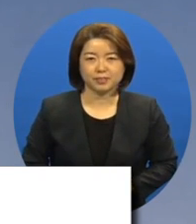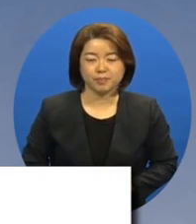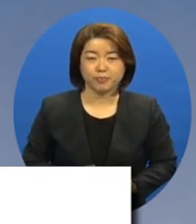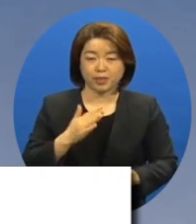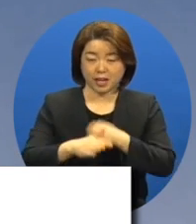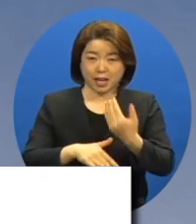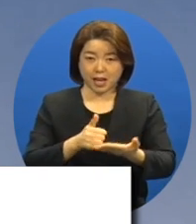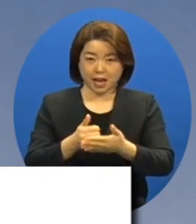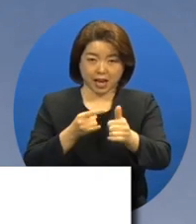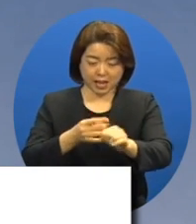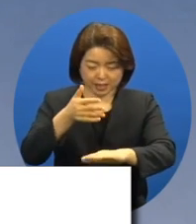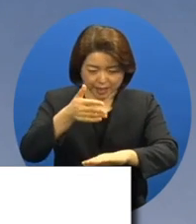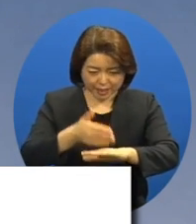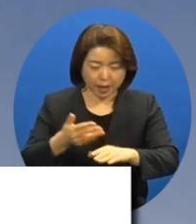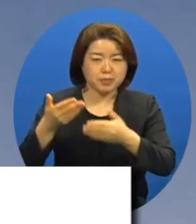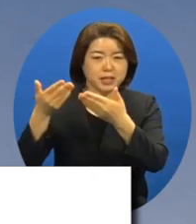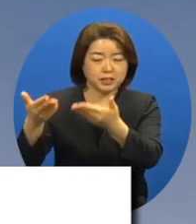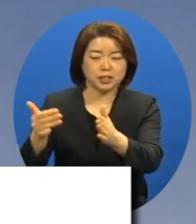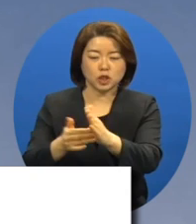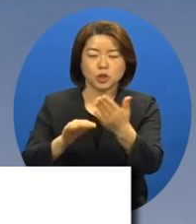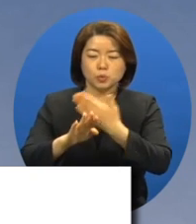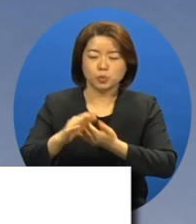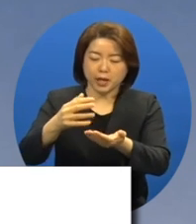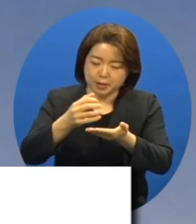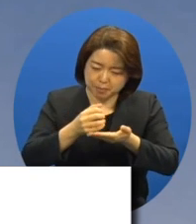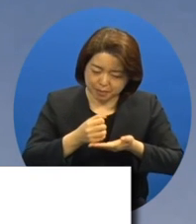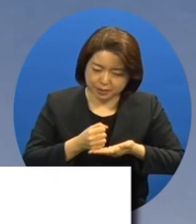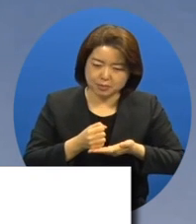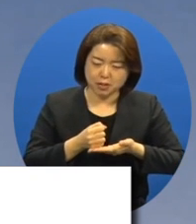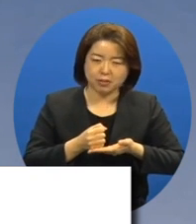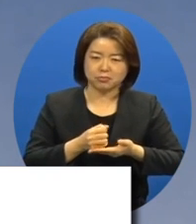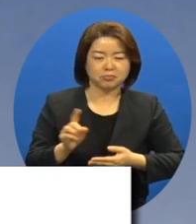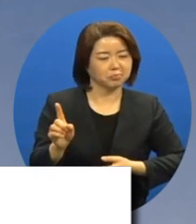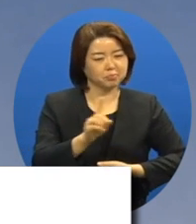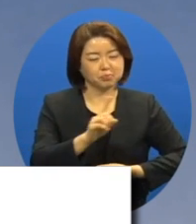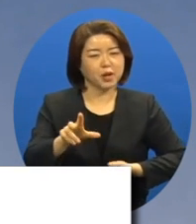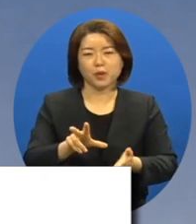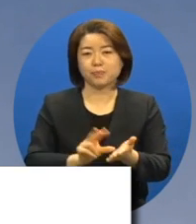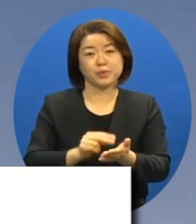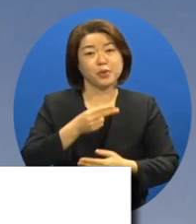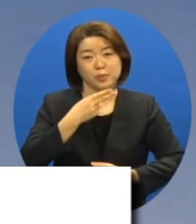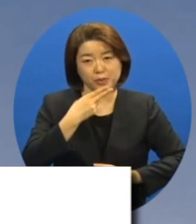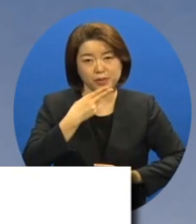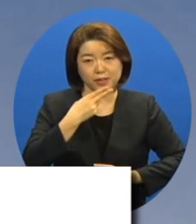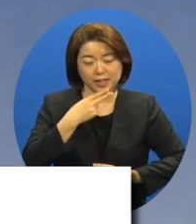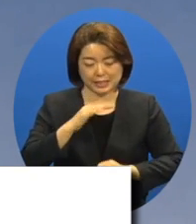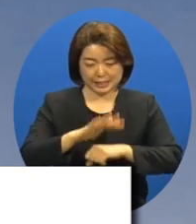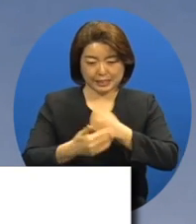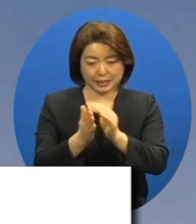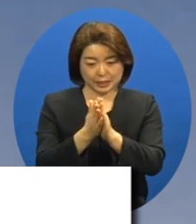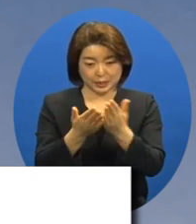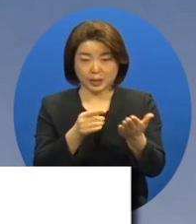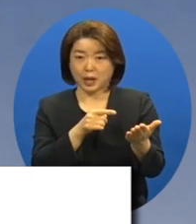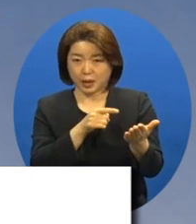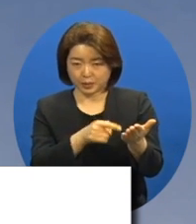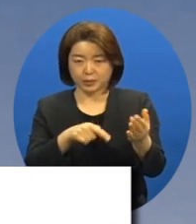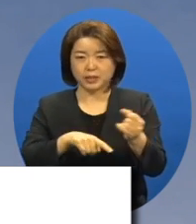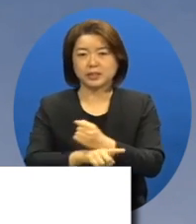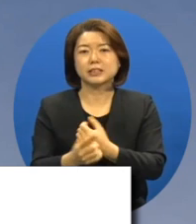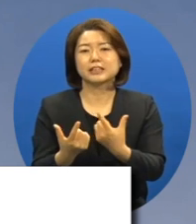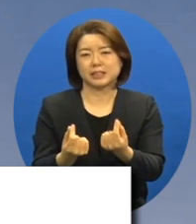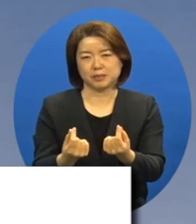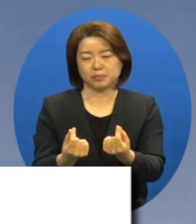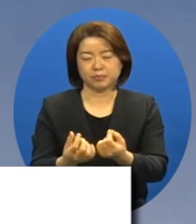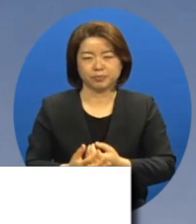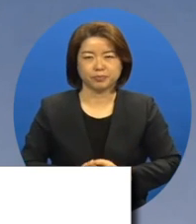하나님께 감사함으로 받으면 아무 문제가 없다 그게 성경적인 진리 입니다 자